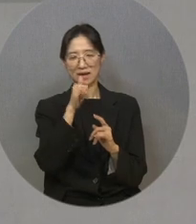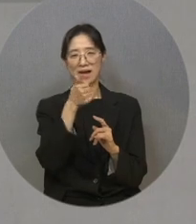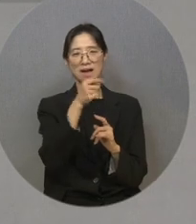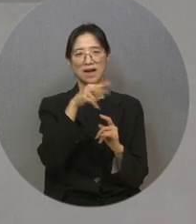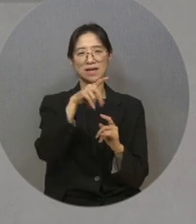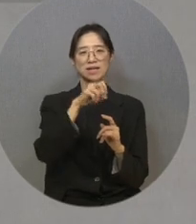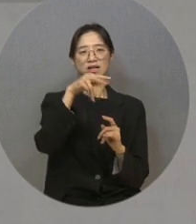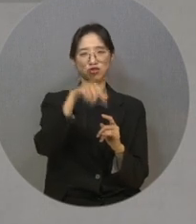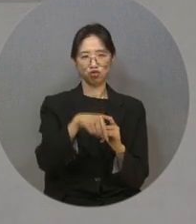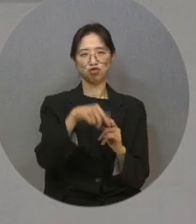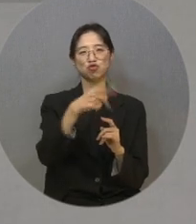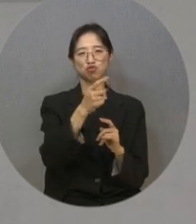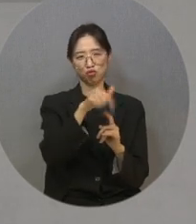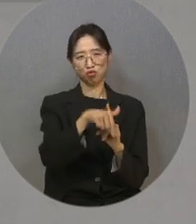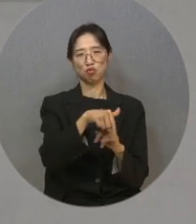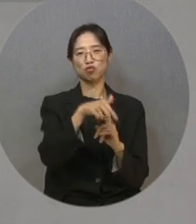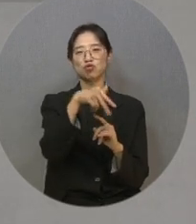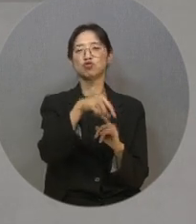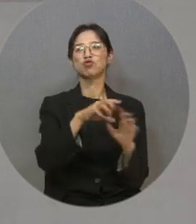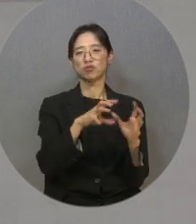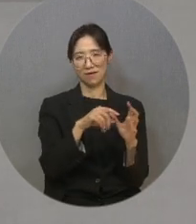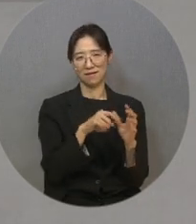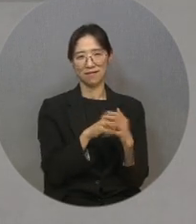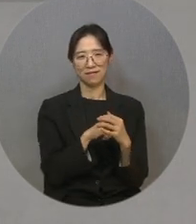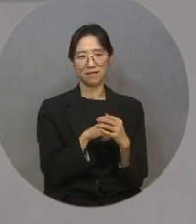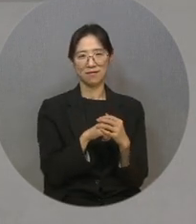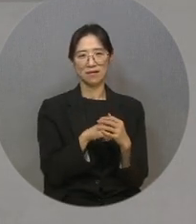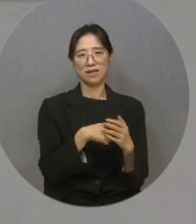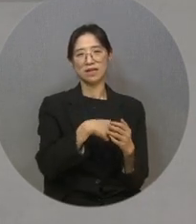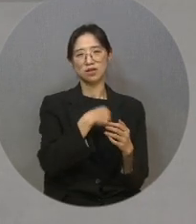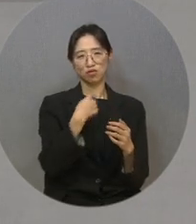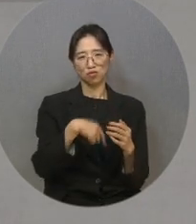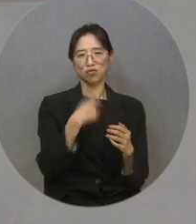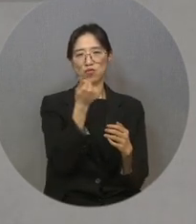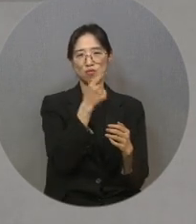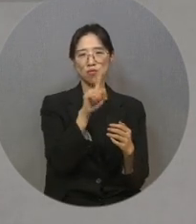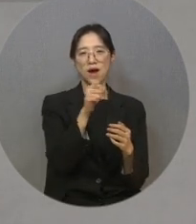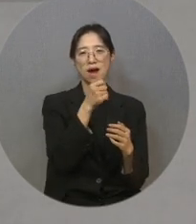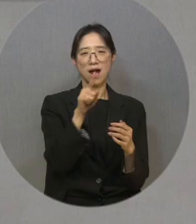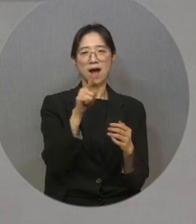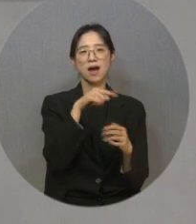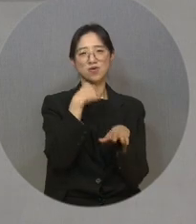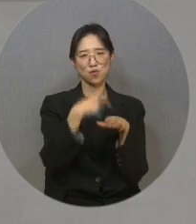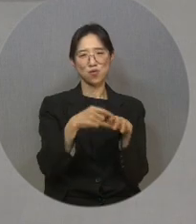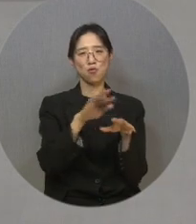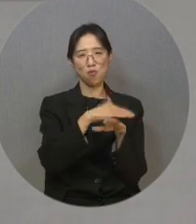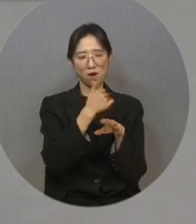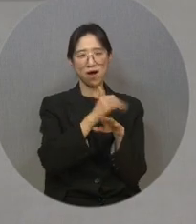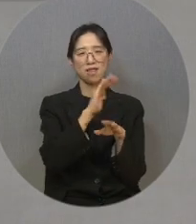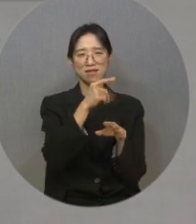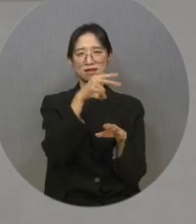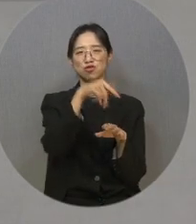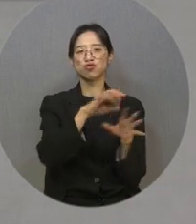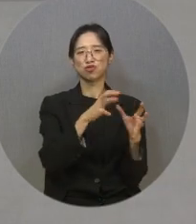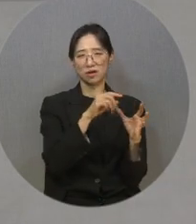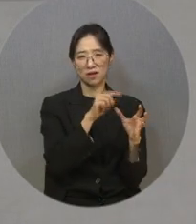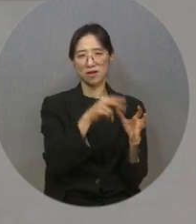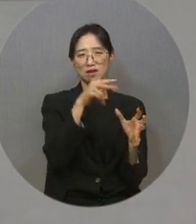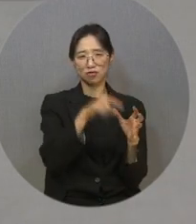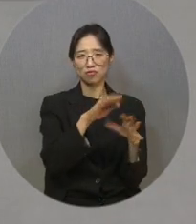하상주조, 주나라가 있죠. 드디어 중국 화족이 왕이 되기 시작한 게 주나라인데